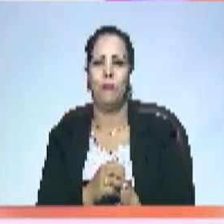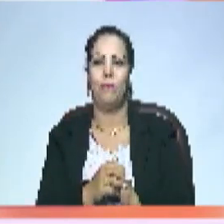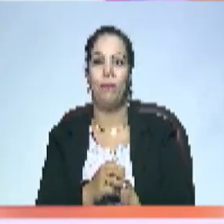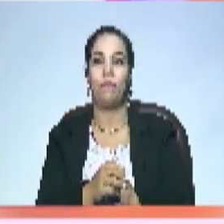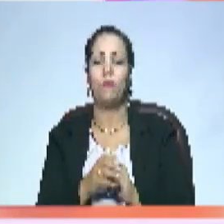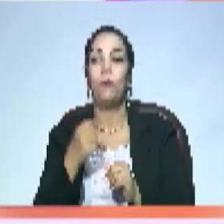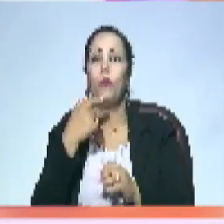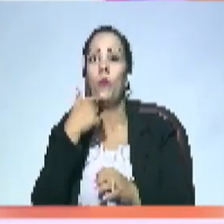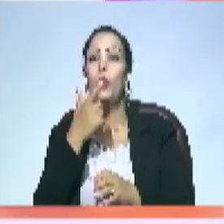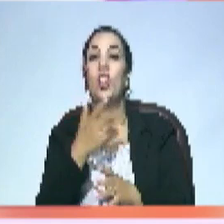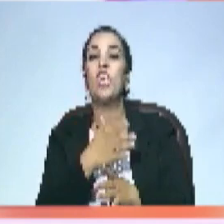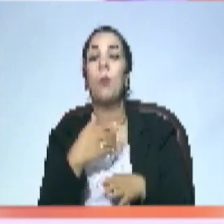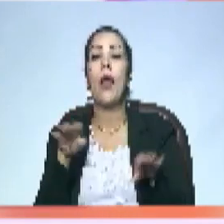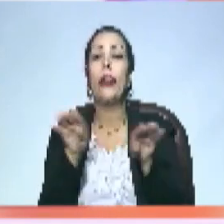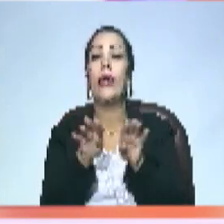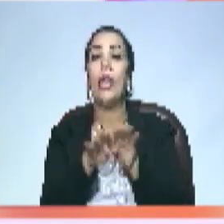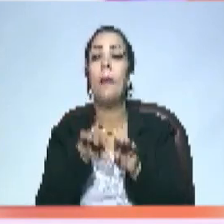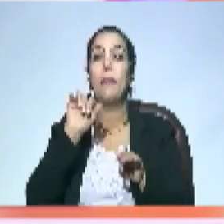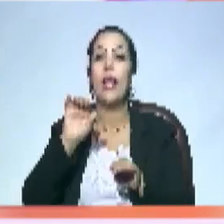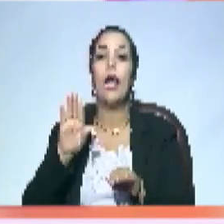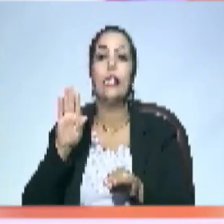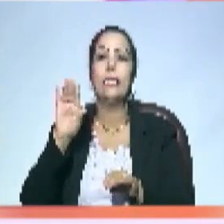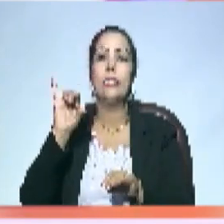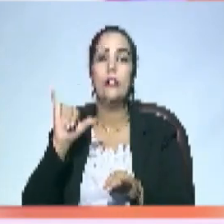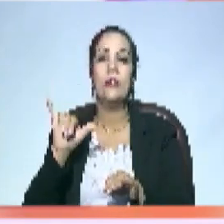دي سمولينا، ده احنا بنعمل بيه برضو عجاين